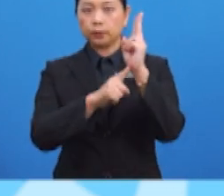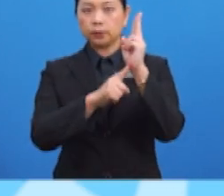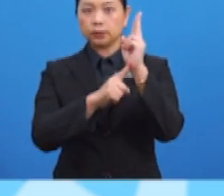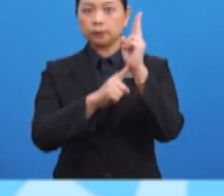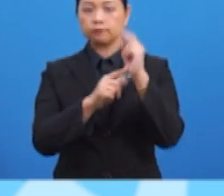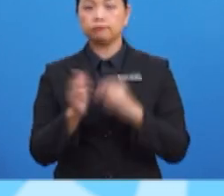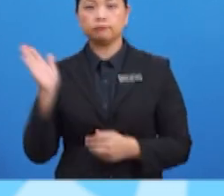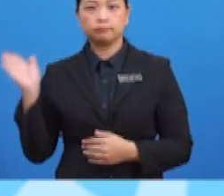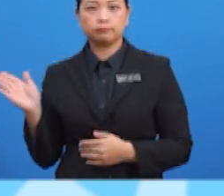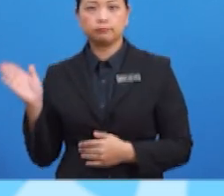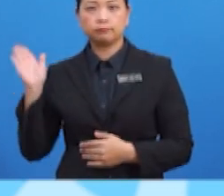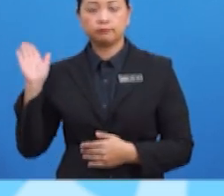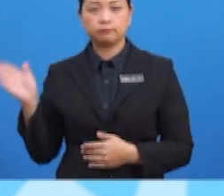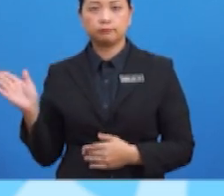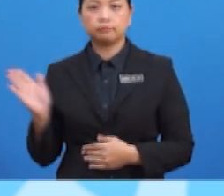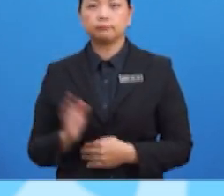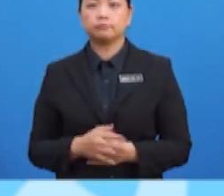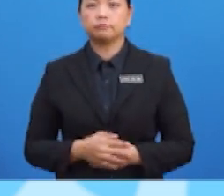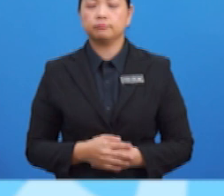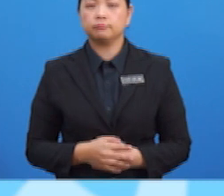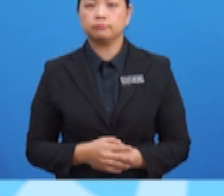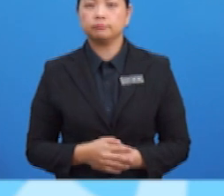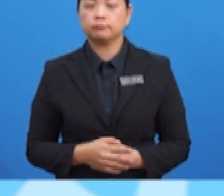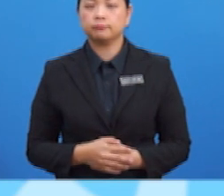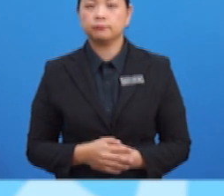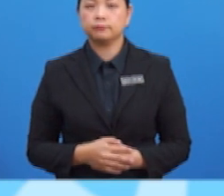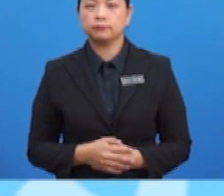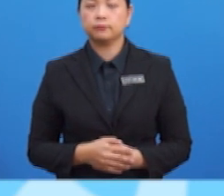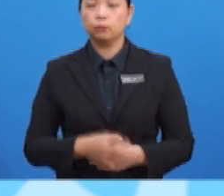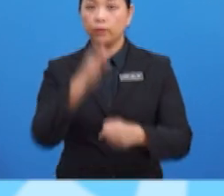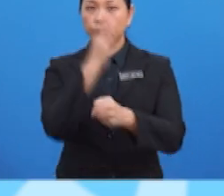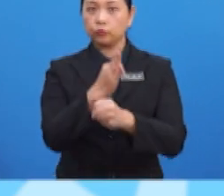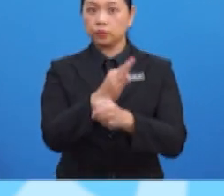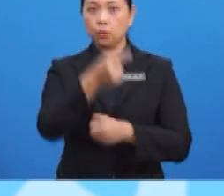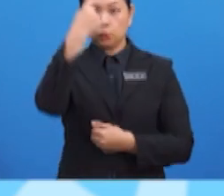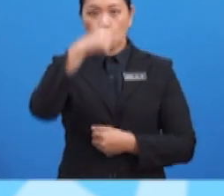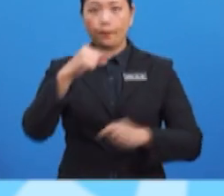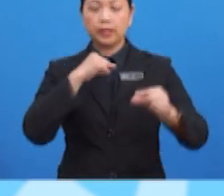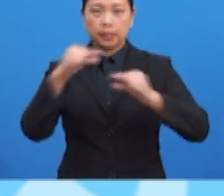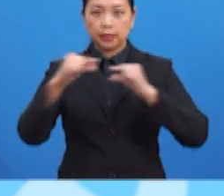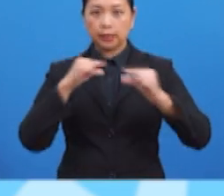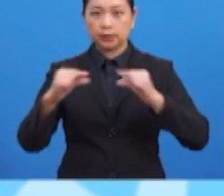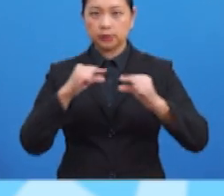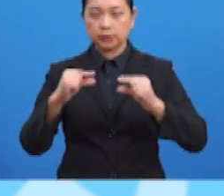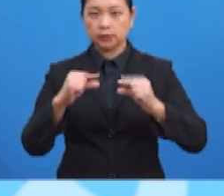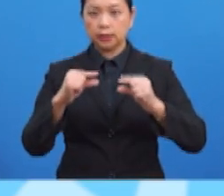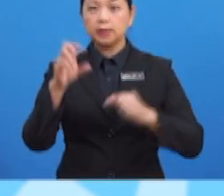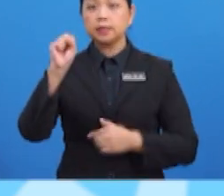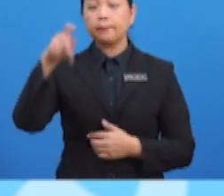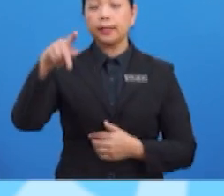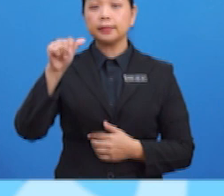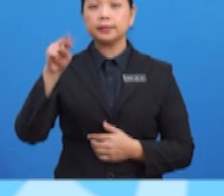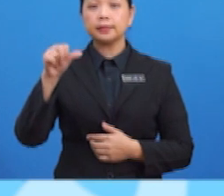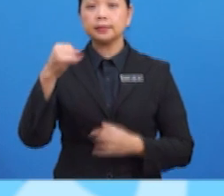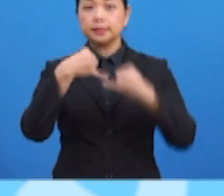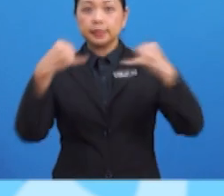andas, penukul dan rotor yang berfungsi untuk menggerakkan spana jenis